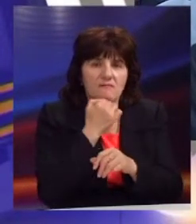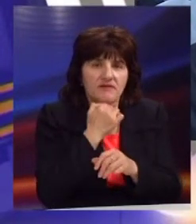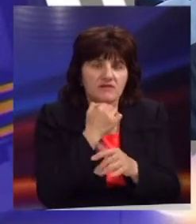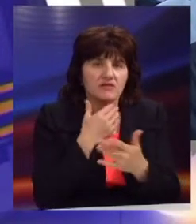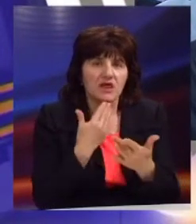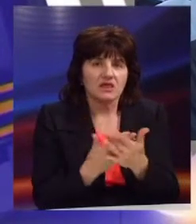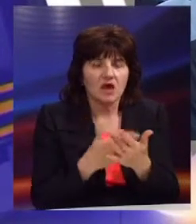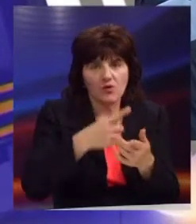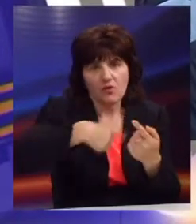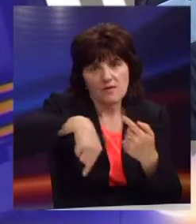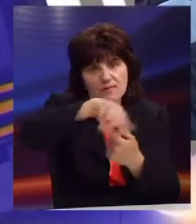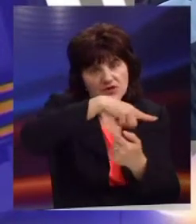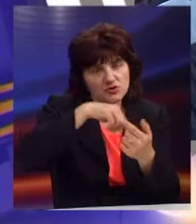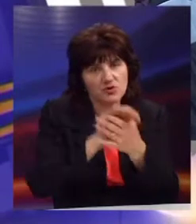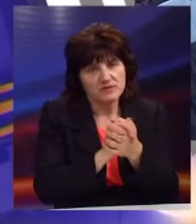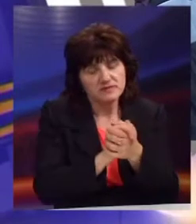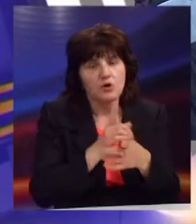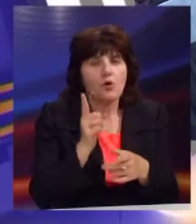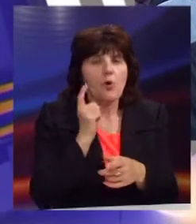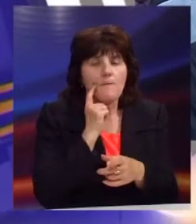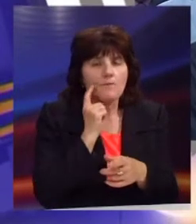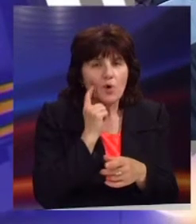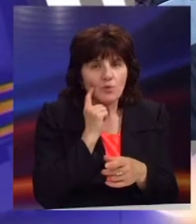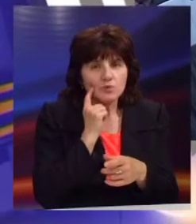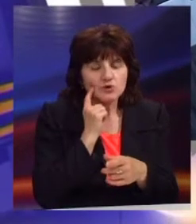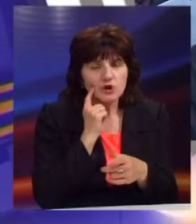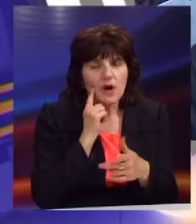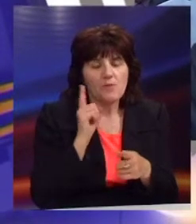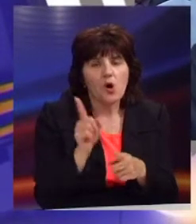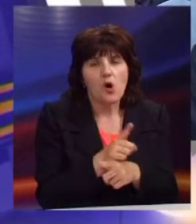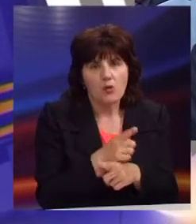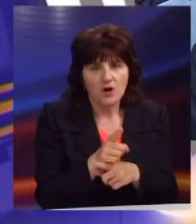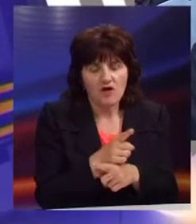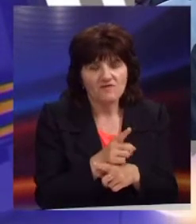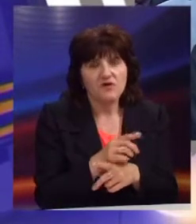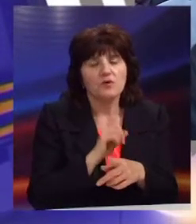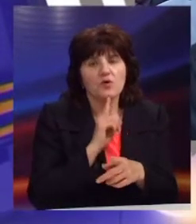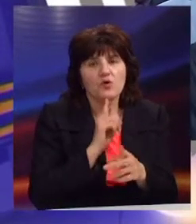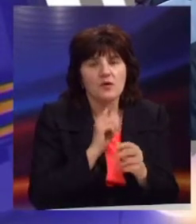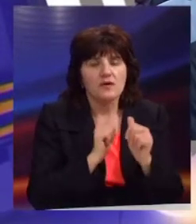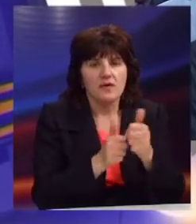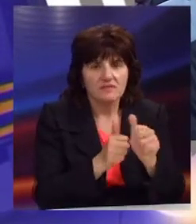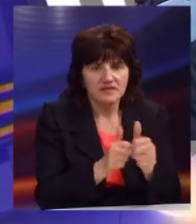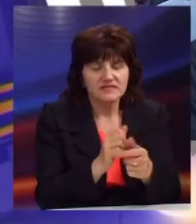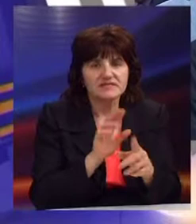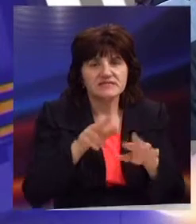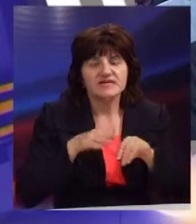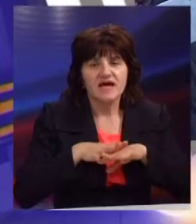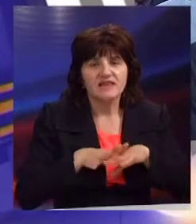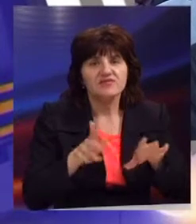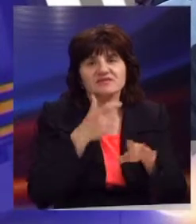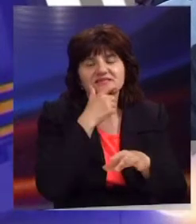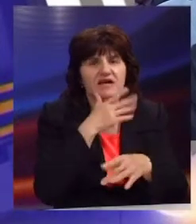privrede, a kroz međuregionalnu saradnju da tražimo i pokušamo da obnovimo one privredne gigante koji su bili kreirani